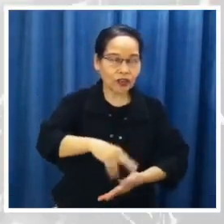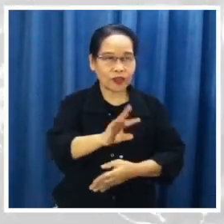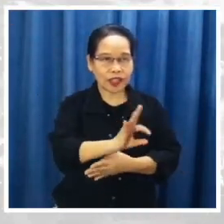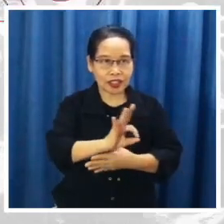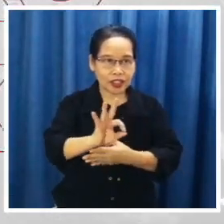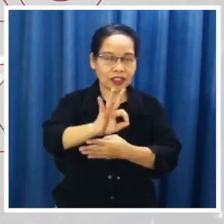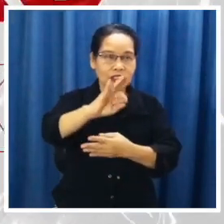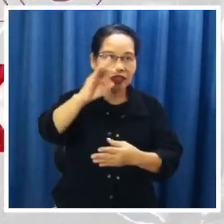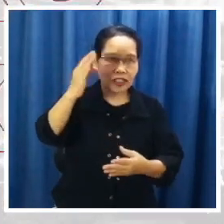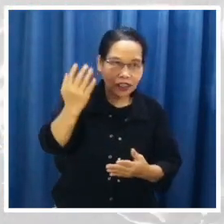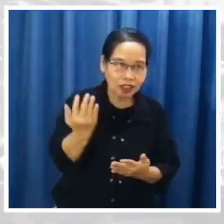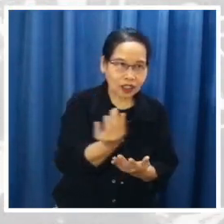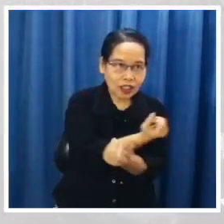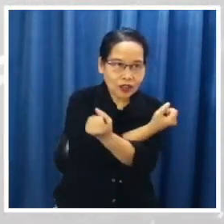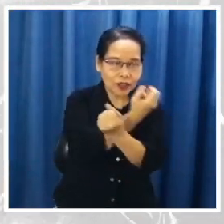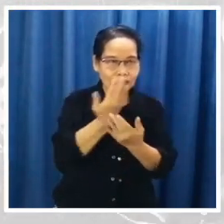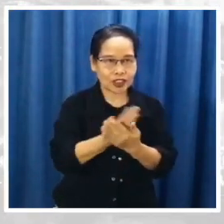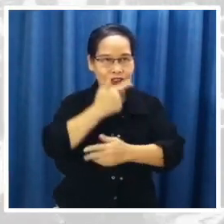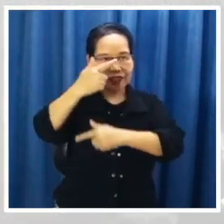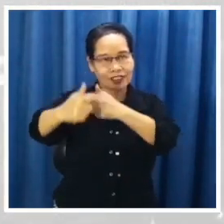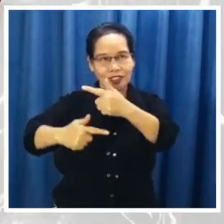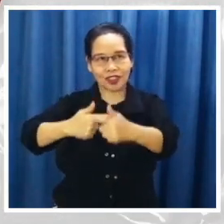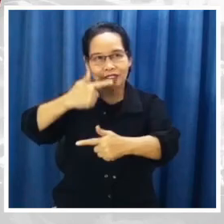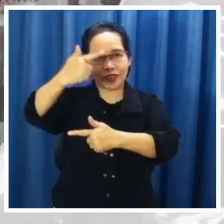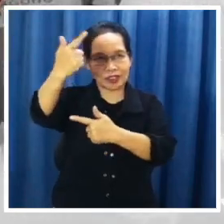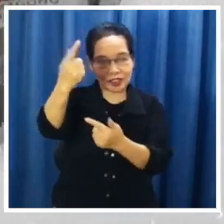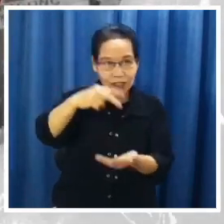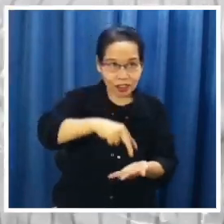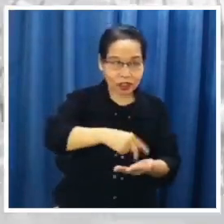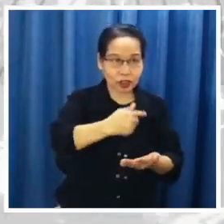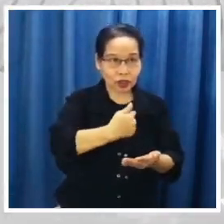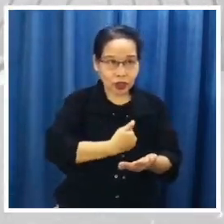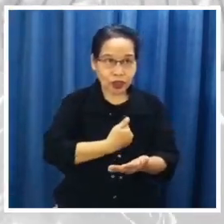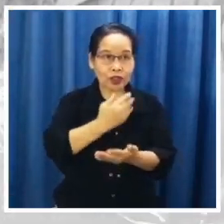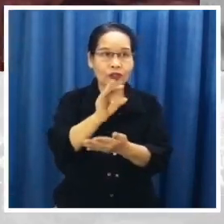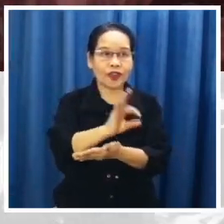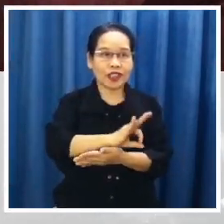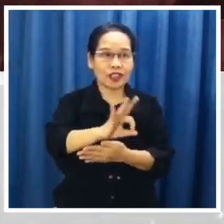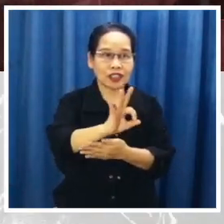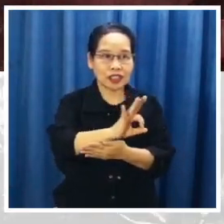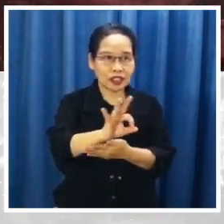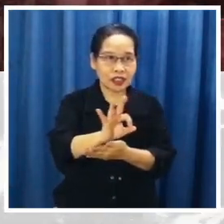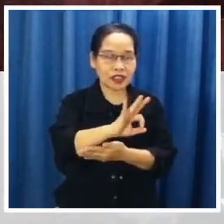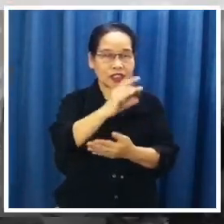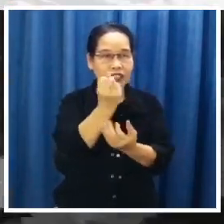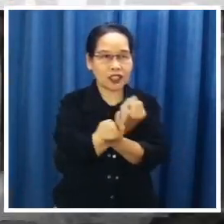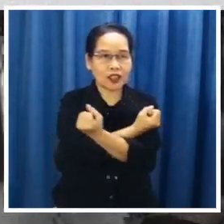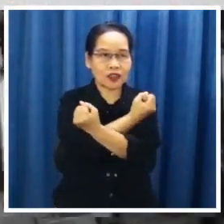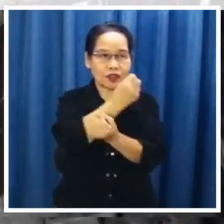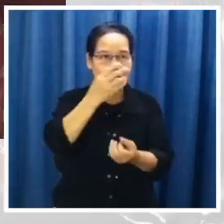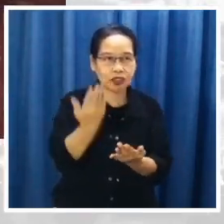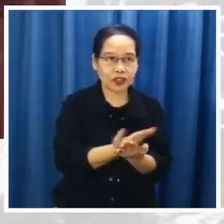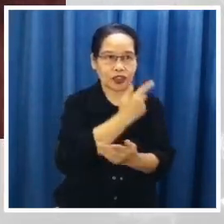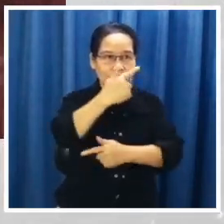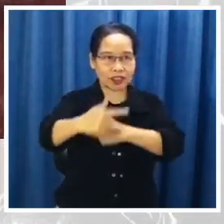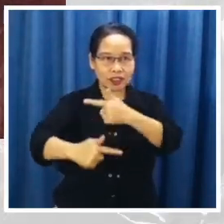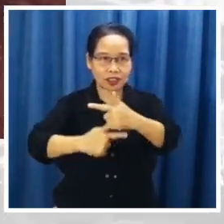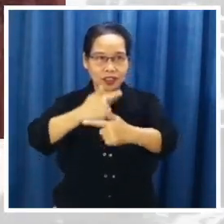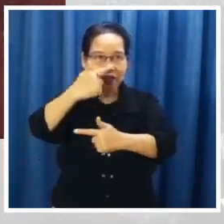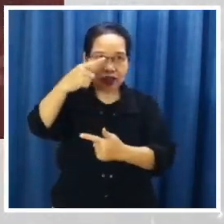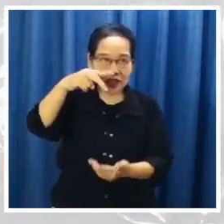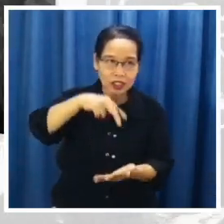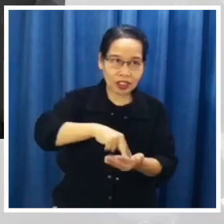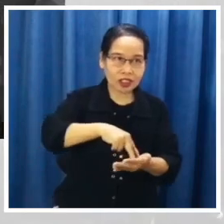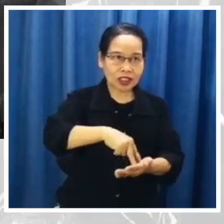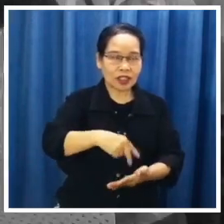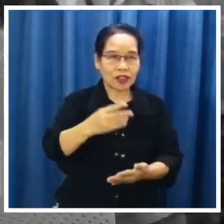stand ko, flex ko. Ang lab ko, bagong henerasyon. Stand ko, flex ko. Ang lab ko, bagong